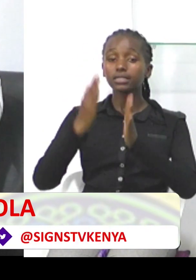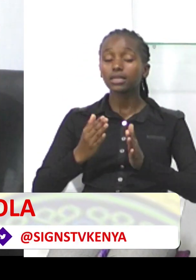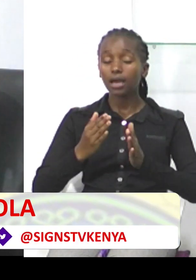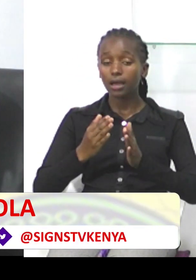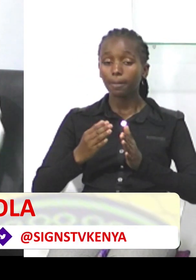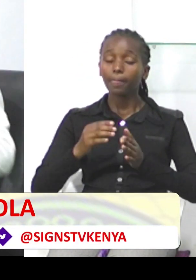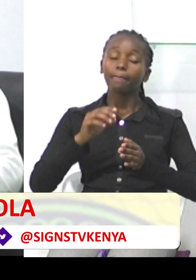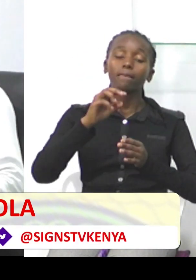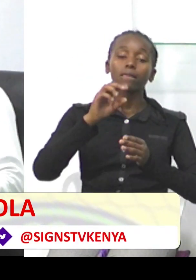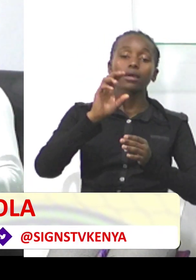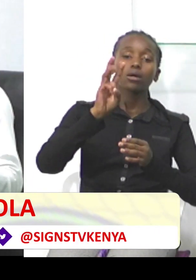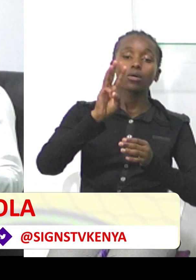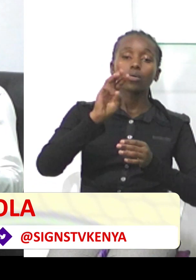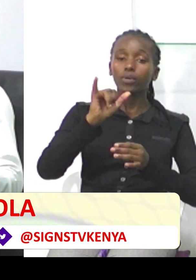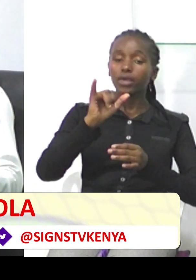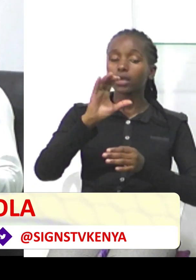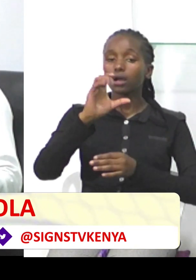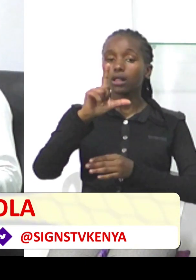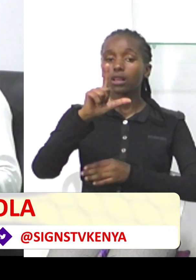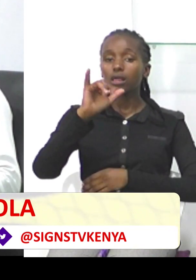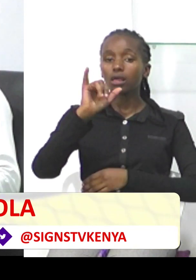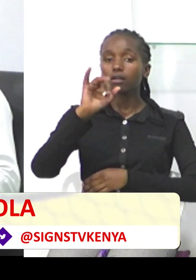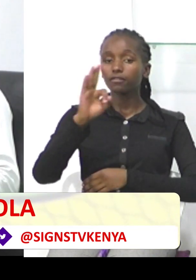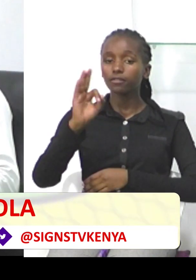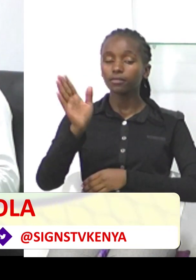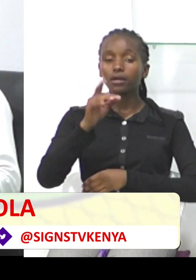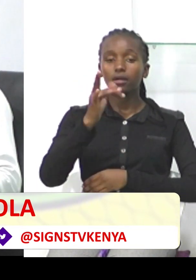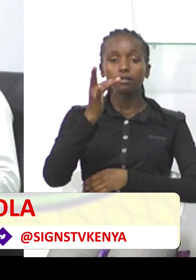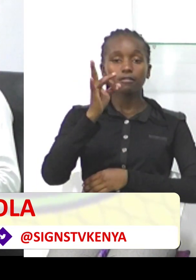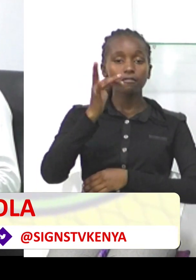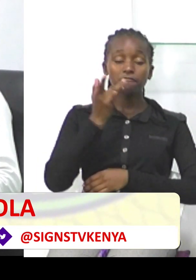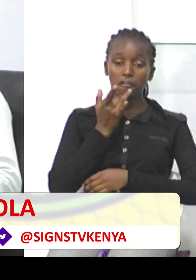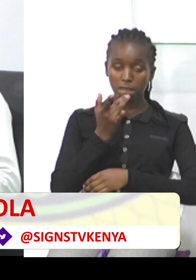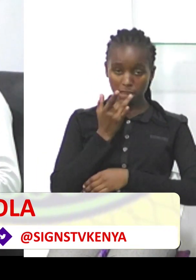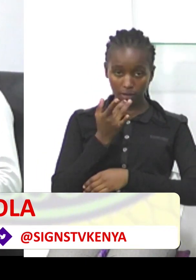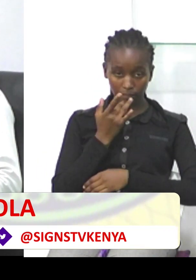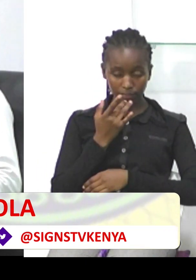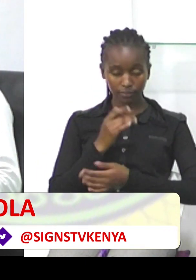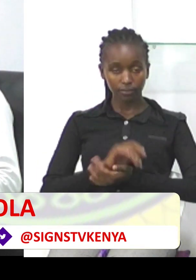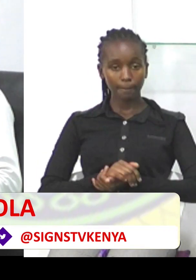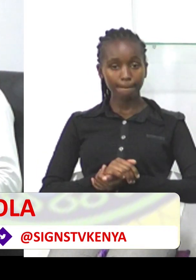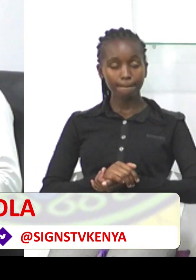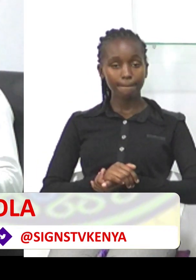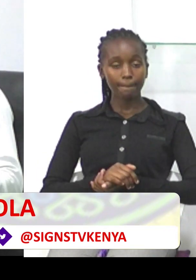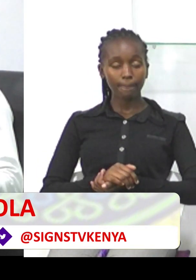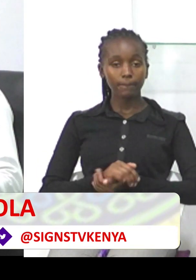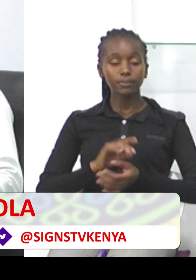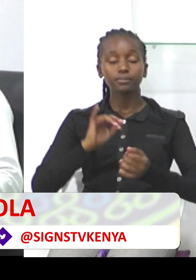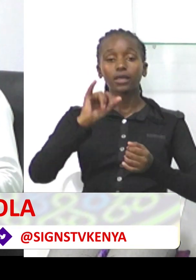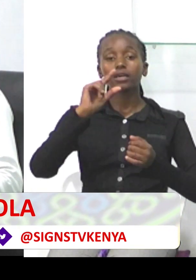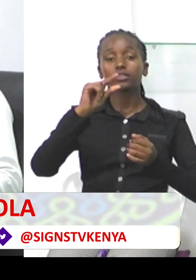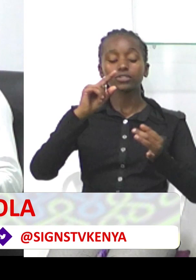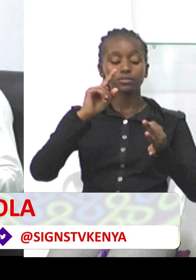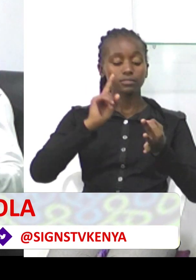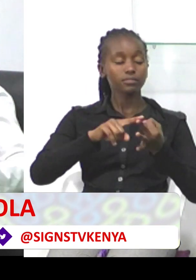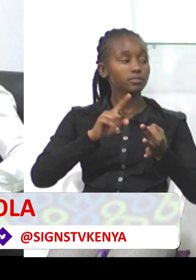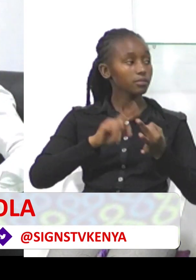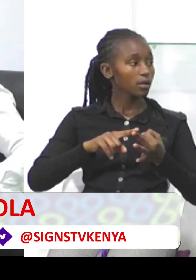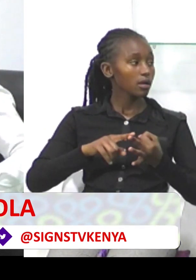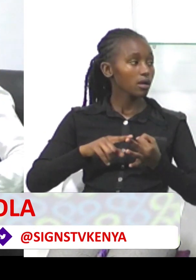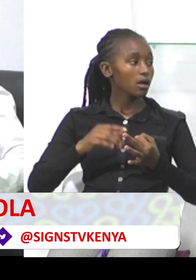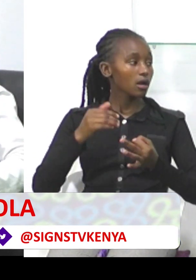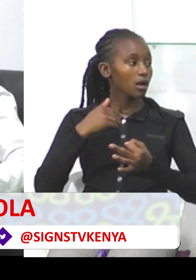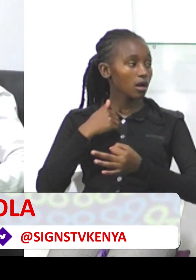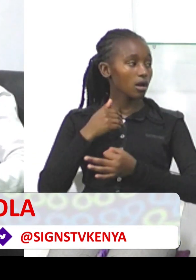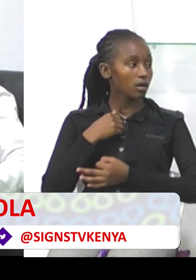The Minister. Mm-hmm. That's Facebook. Yes. YouTube ni Wycliffe Favor. Aha. Uh-huh. Instagram kuna zingine za kuja